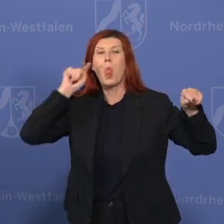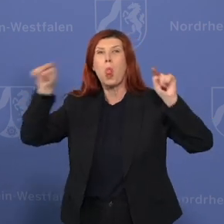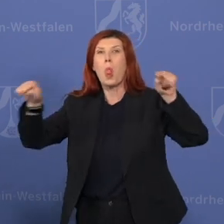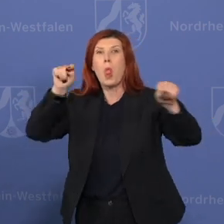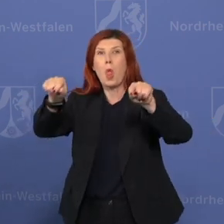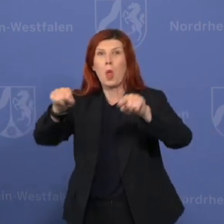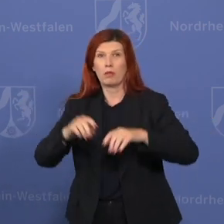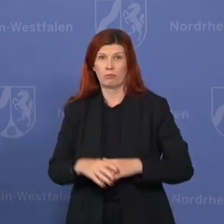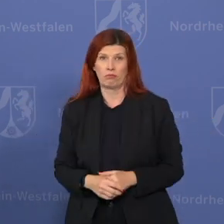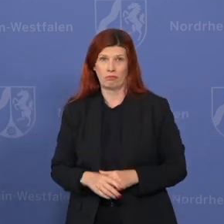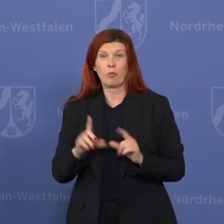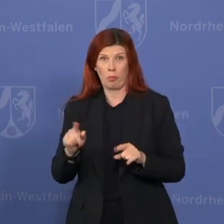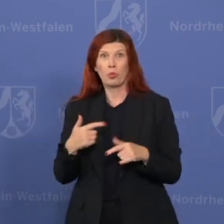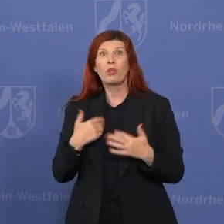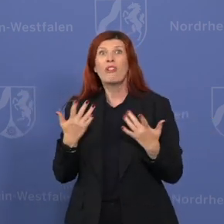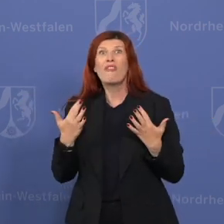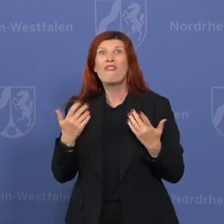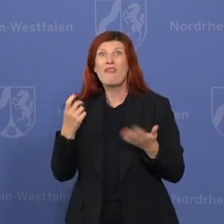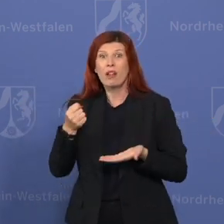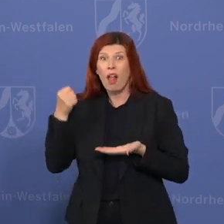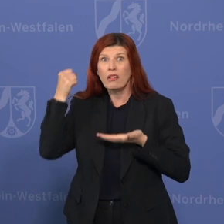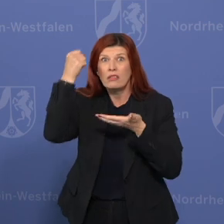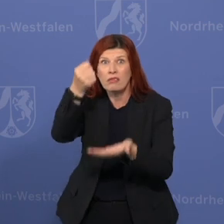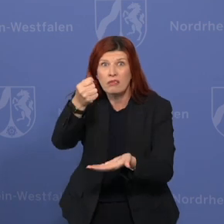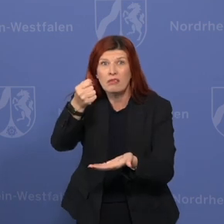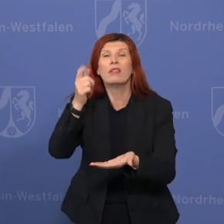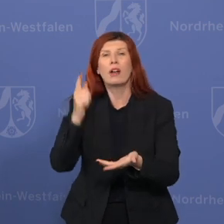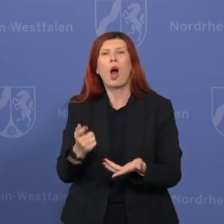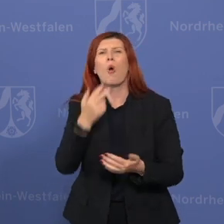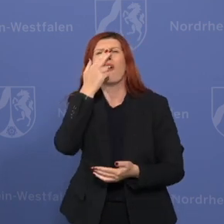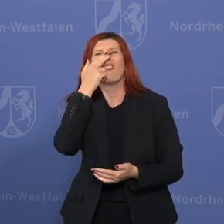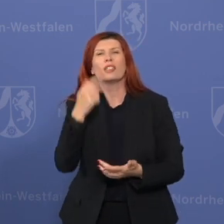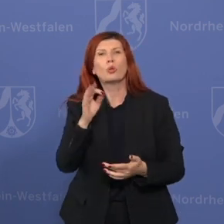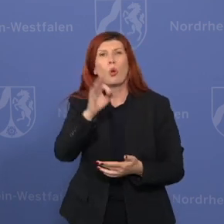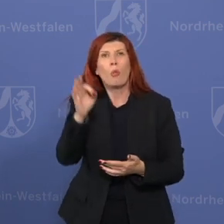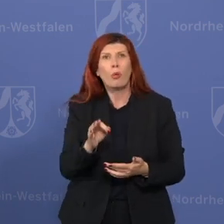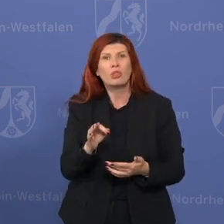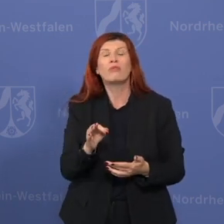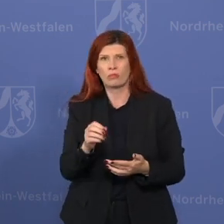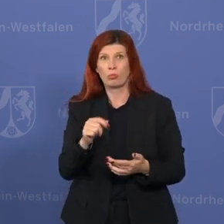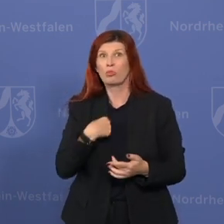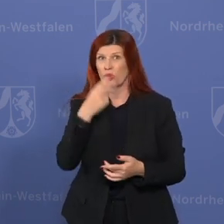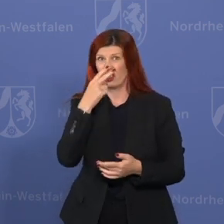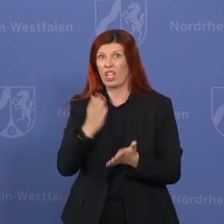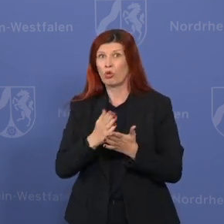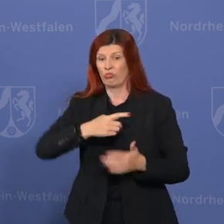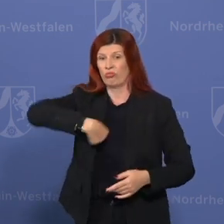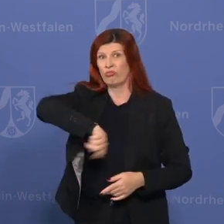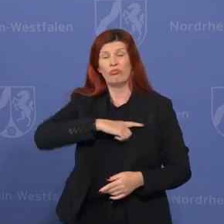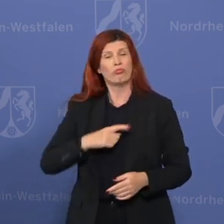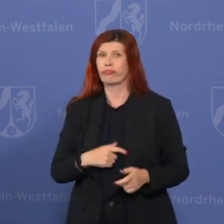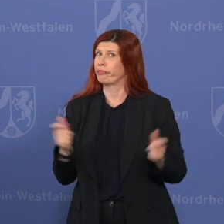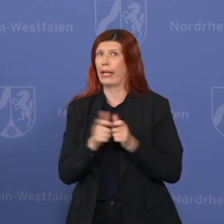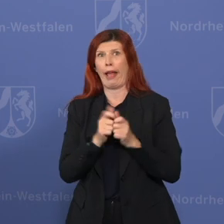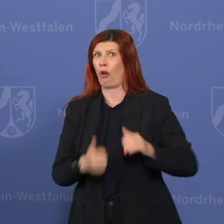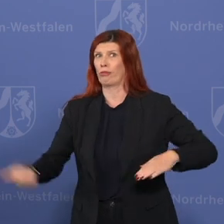nur, was die Größe insgesamt des Volumens anbetrifft, sondern auch prozentual hier einen absoluten Rekordwert